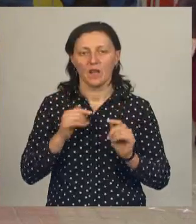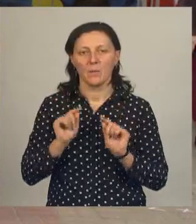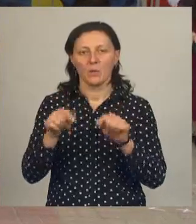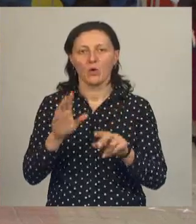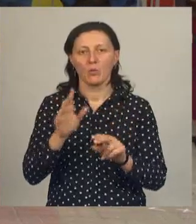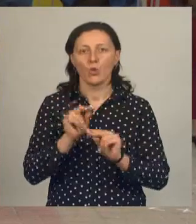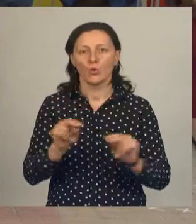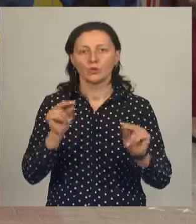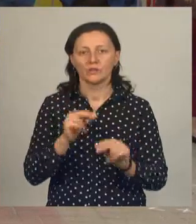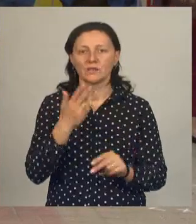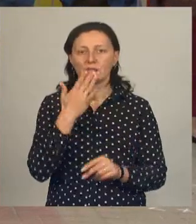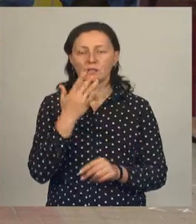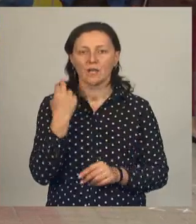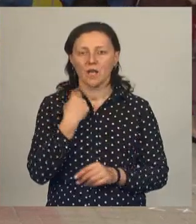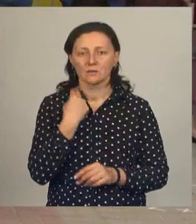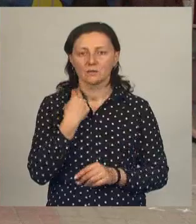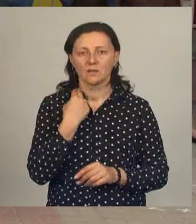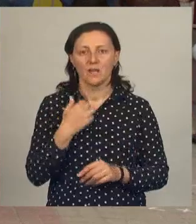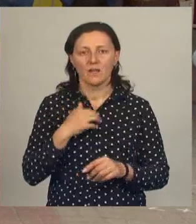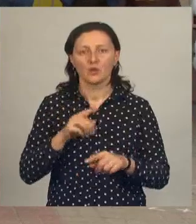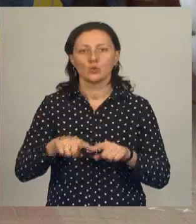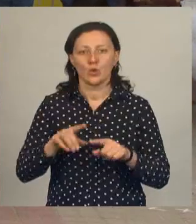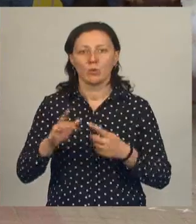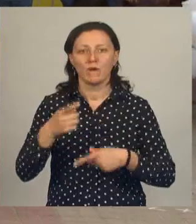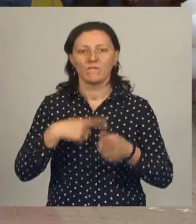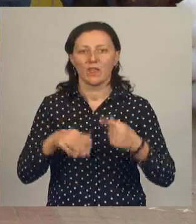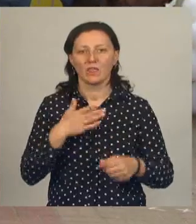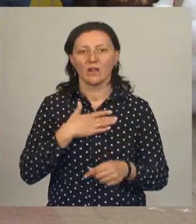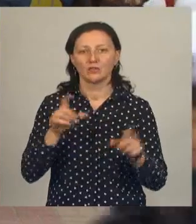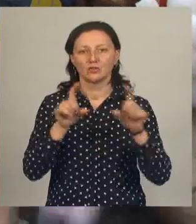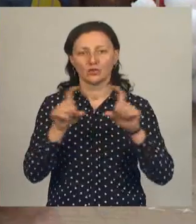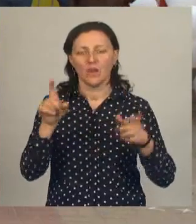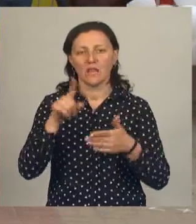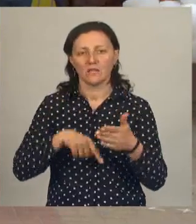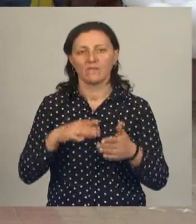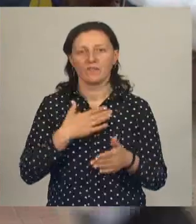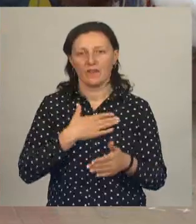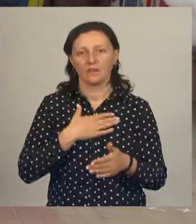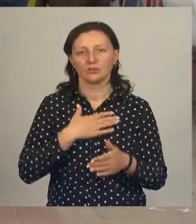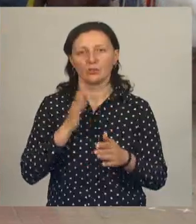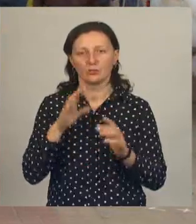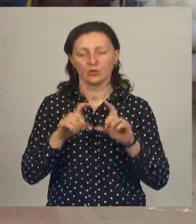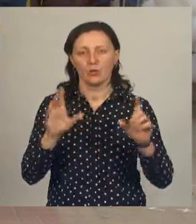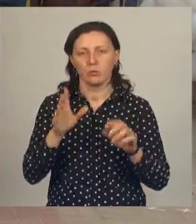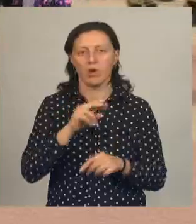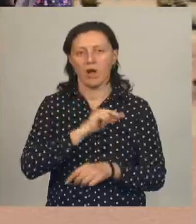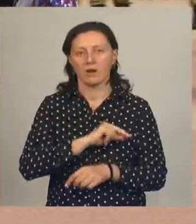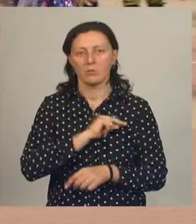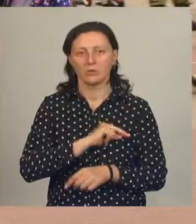учителя иностранных языков. Все равно вскоре вернусь в нашу школу. Надеюсь, что в нашу буду